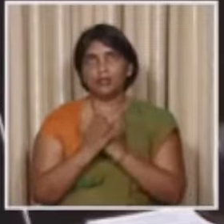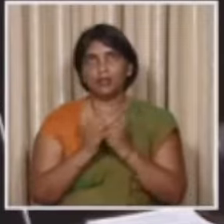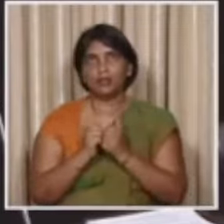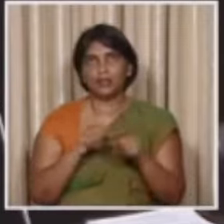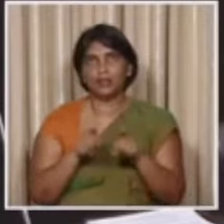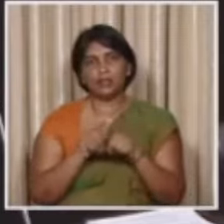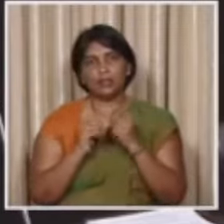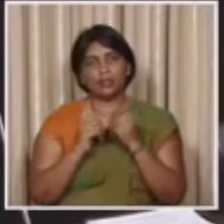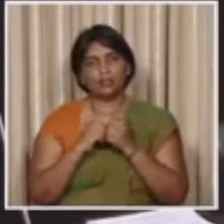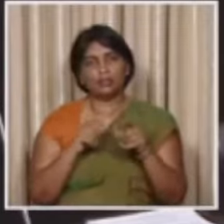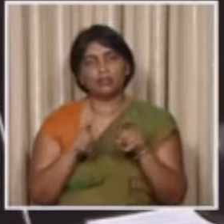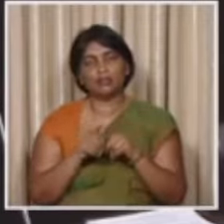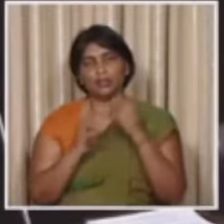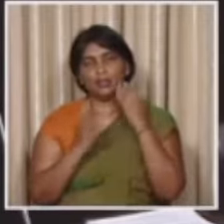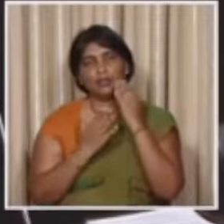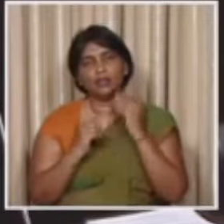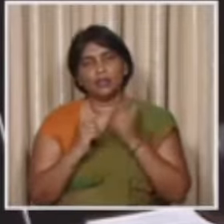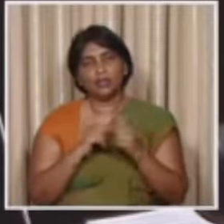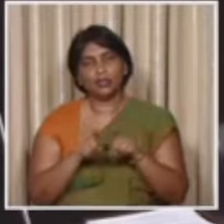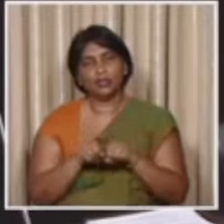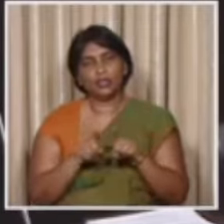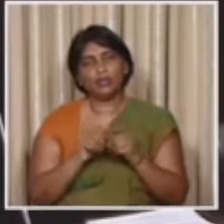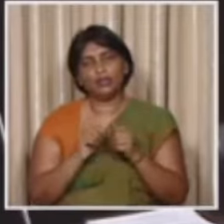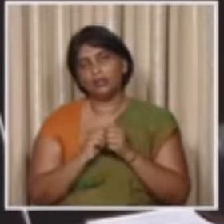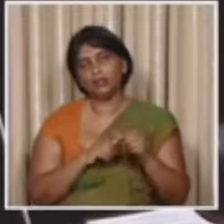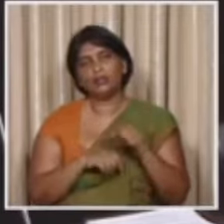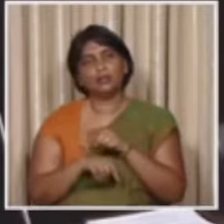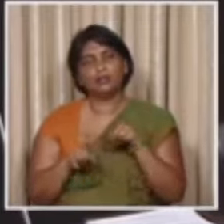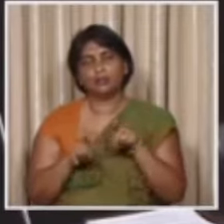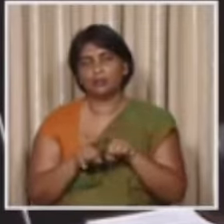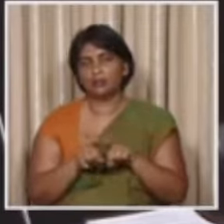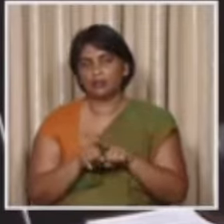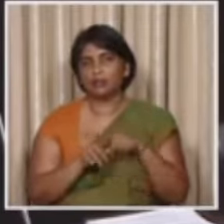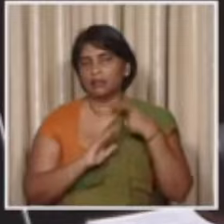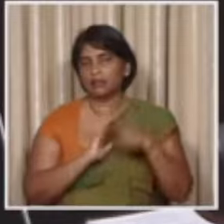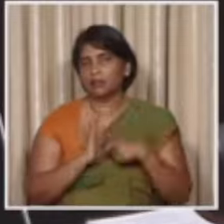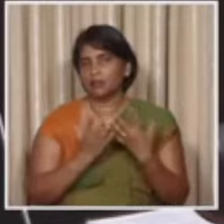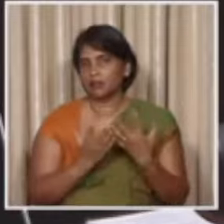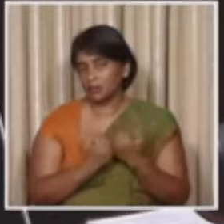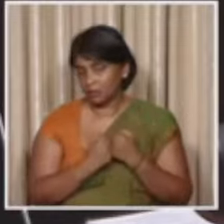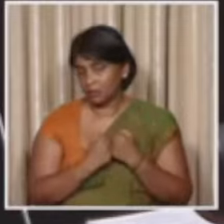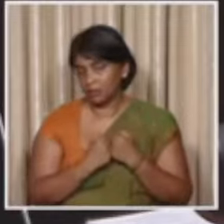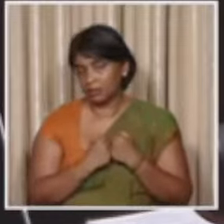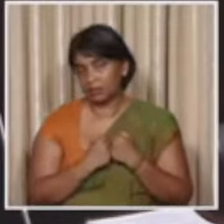ආකාරයේ බුද්ධ්‍යංශ සේවයකුත් ඒ වගේම පොලිස් සේවාවකුත් රටට අවශ්‍යයි.